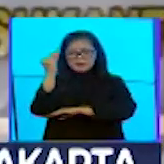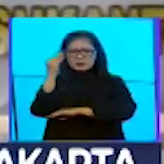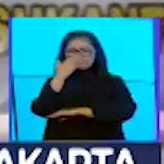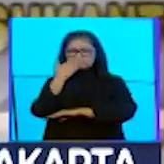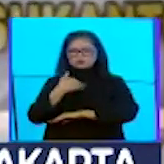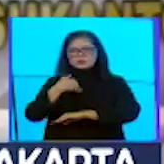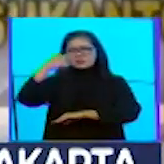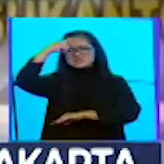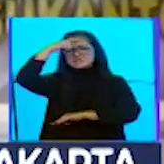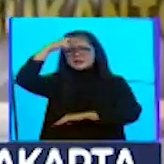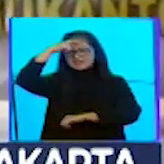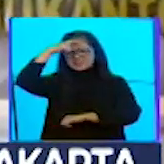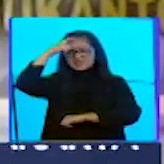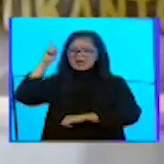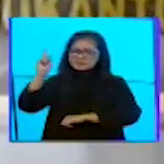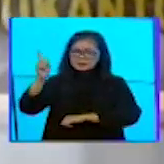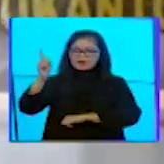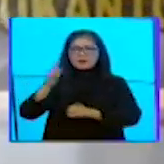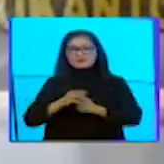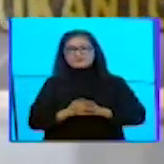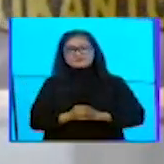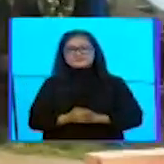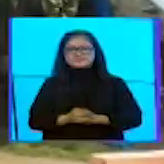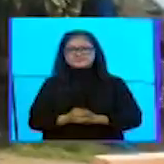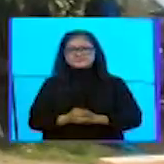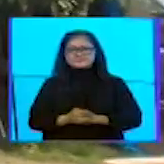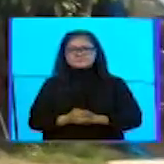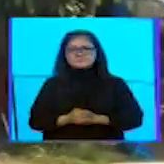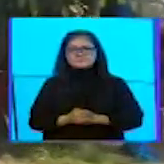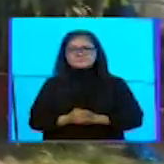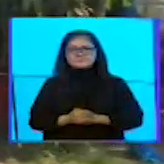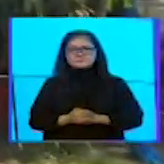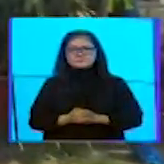Dari Jakarta, Sofyan Firdaus melaporkan.